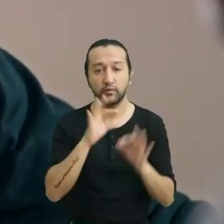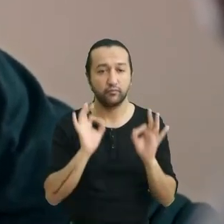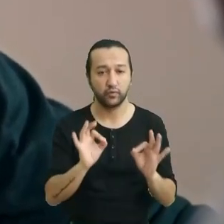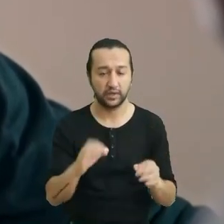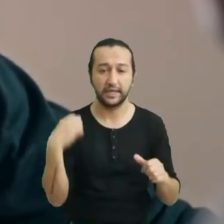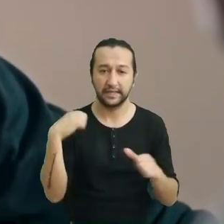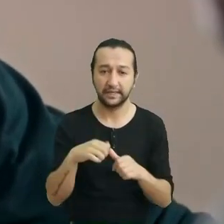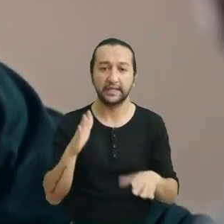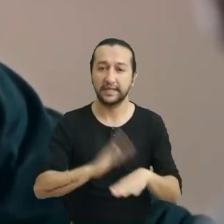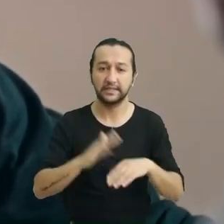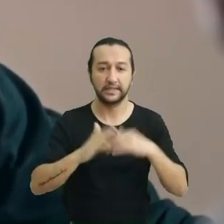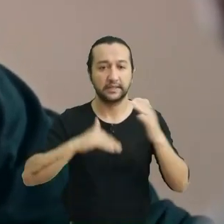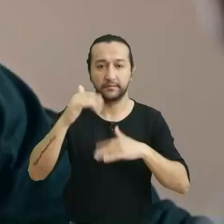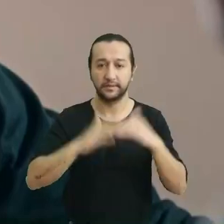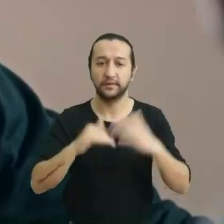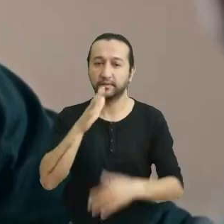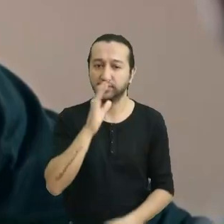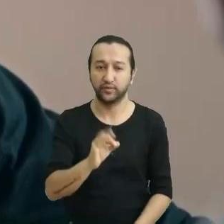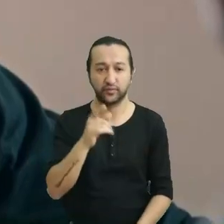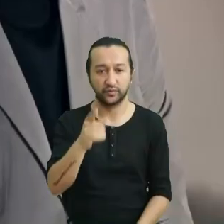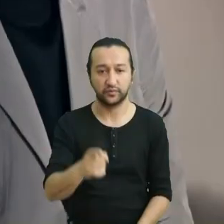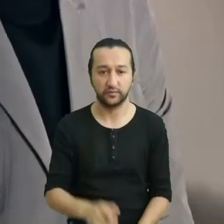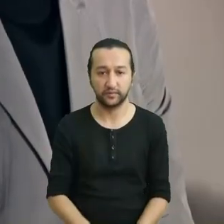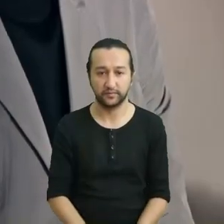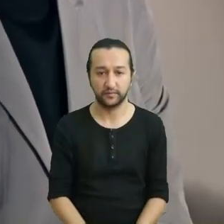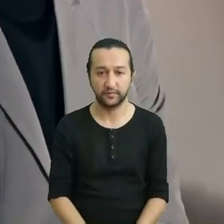mutlaka yeniden nasıl yapacağını biliyorsundur.